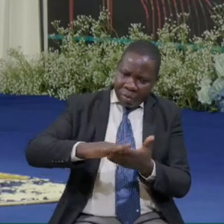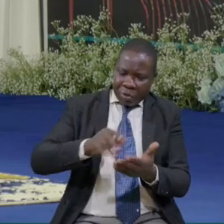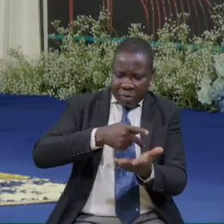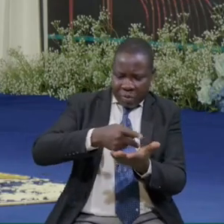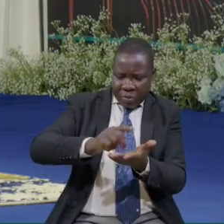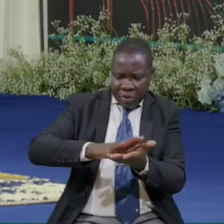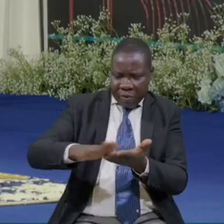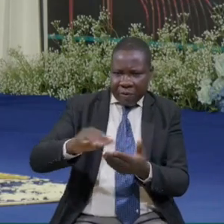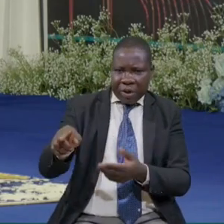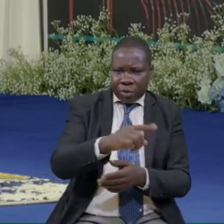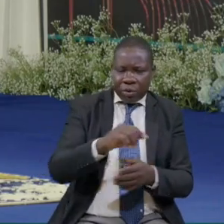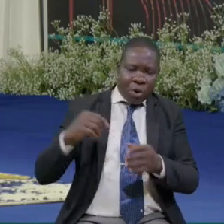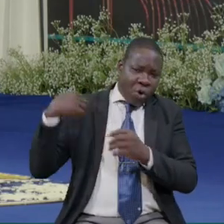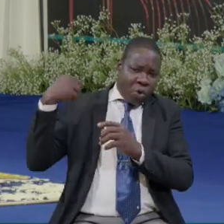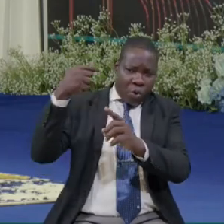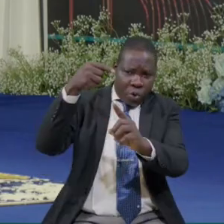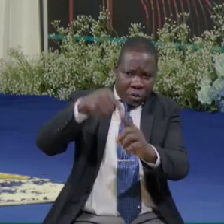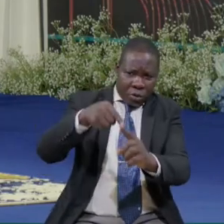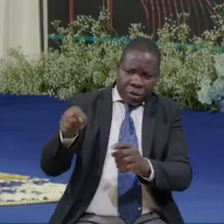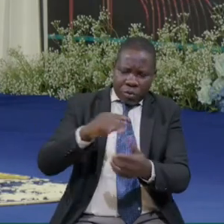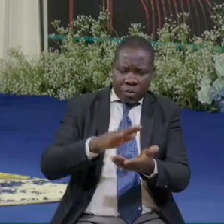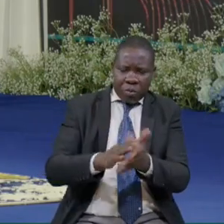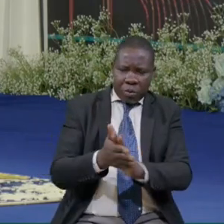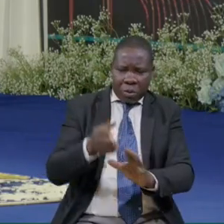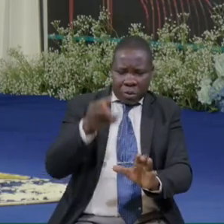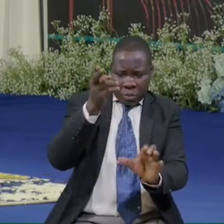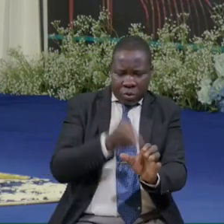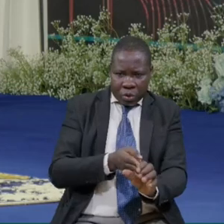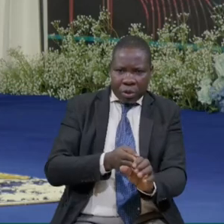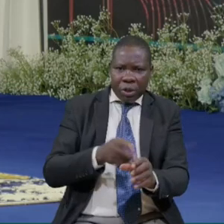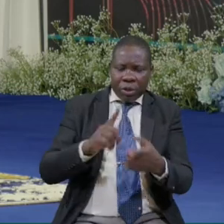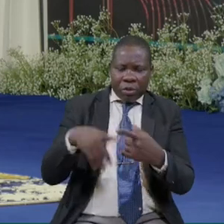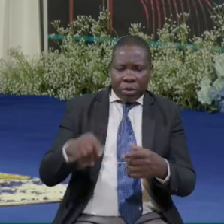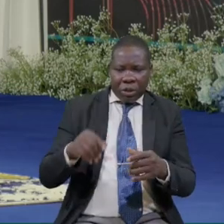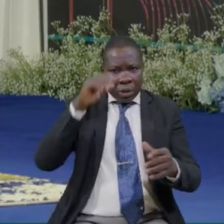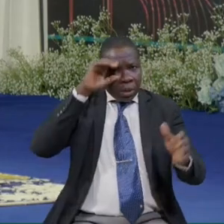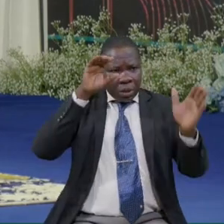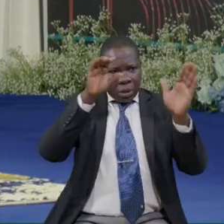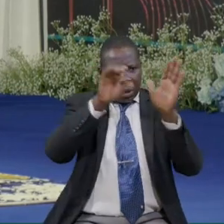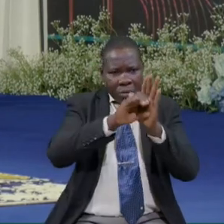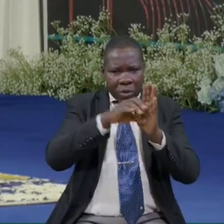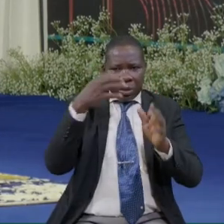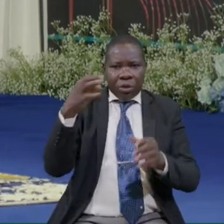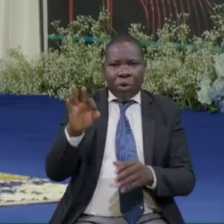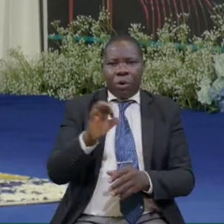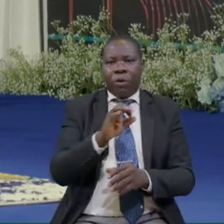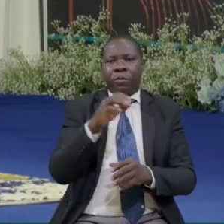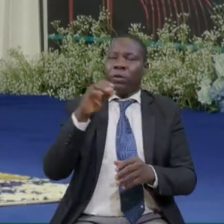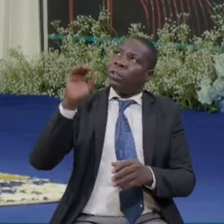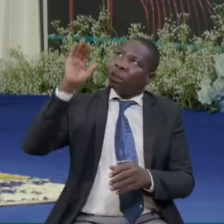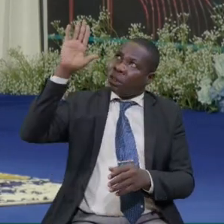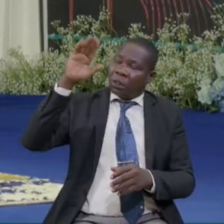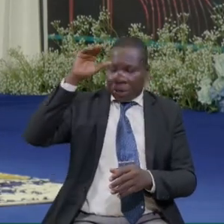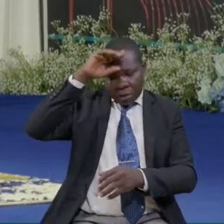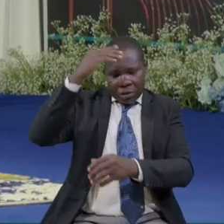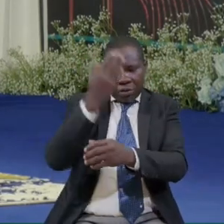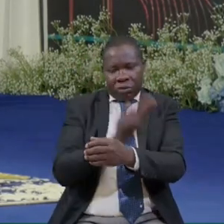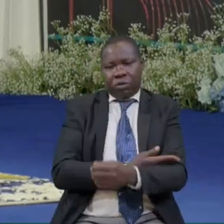lave jusqu'à ce que vous soyez conforme à l'image de son